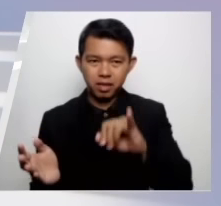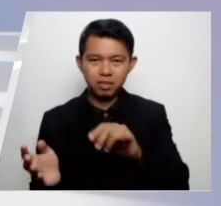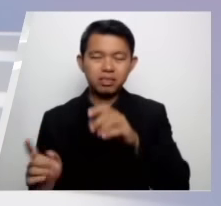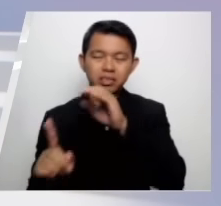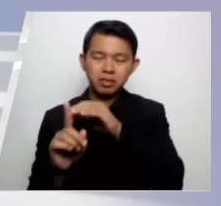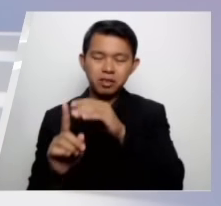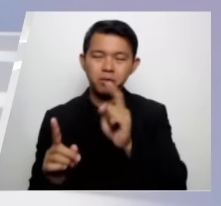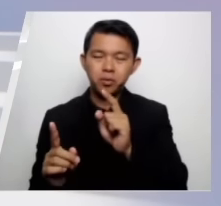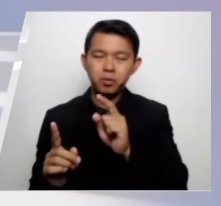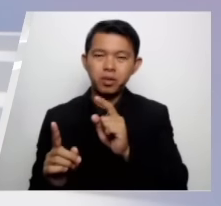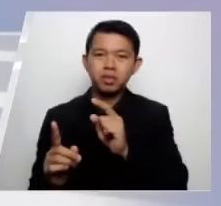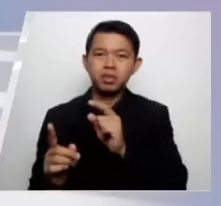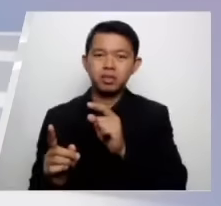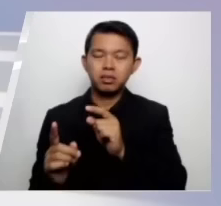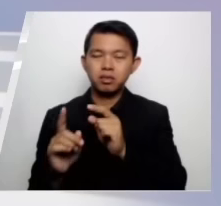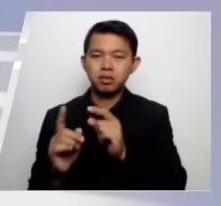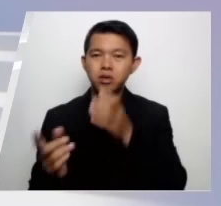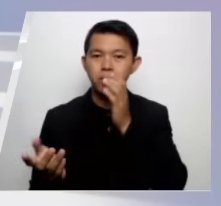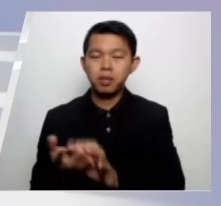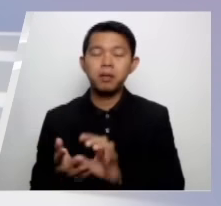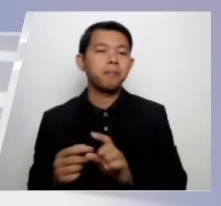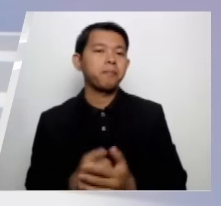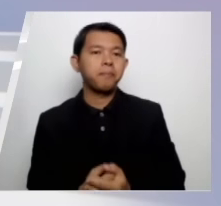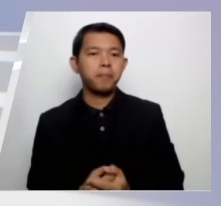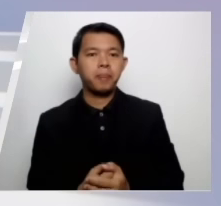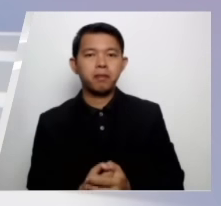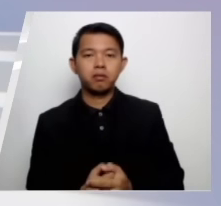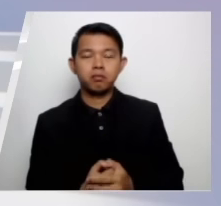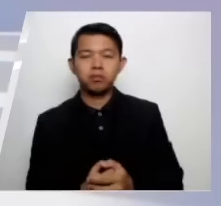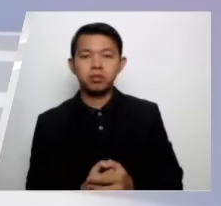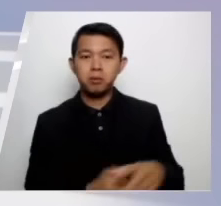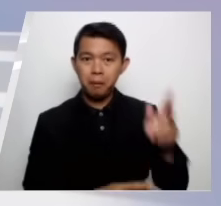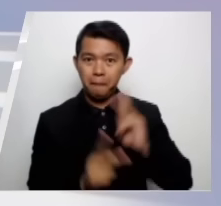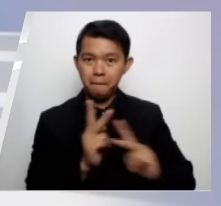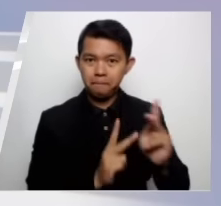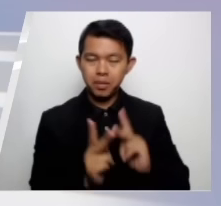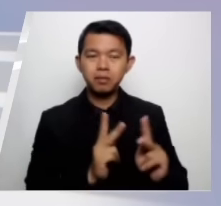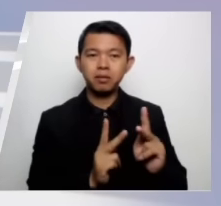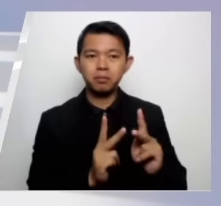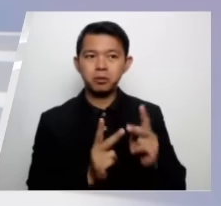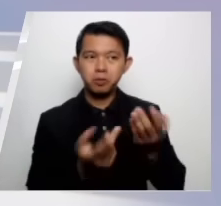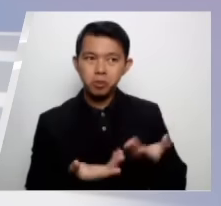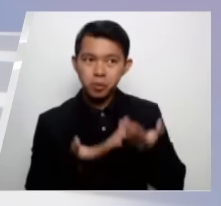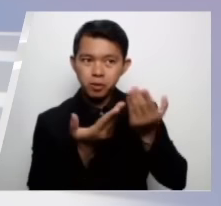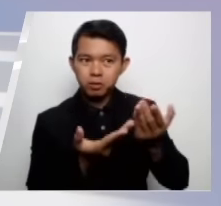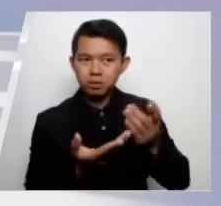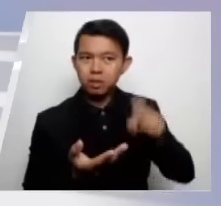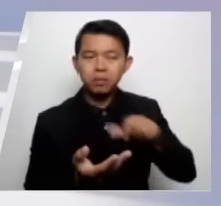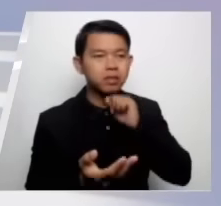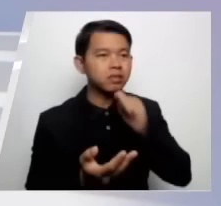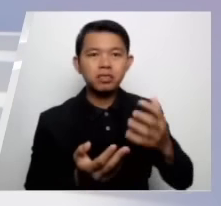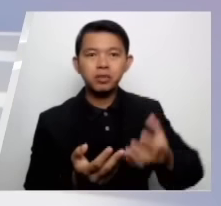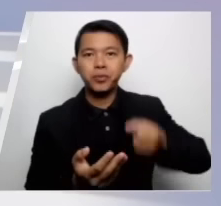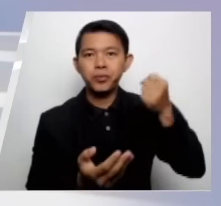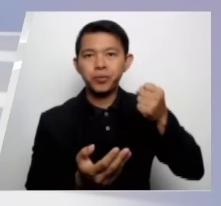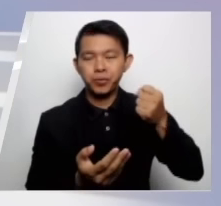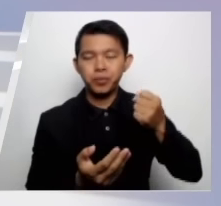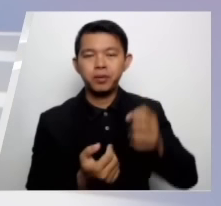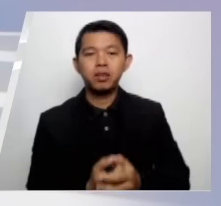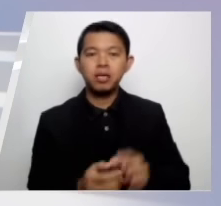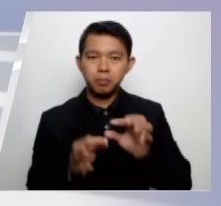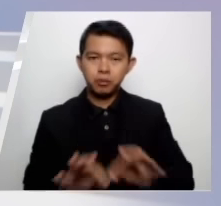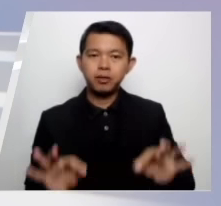pwedeng basta i-delay ang anyay hakbang ng taong bayan sa pamamagitan ng hindi pagpapatupad ng probisyon ng konstitusyon. Basta pasok sa requirements,